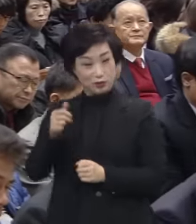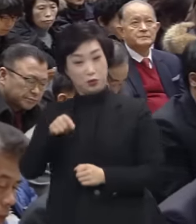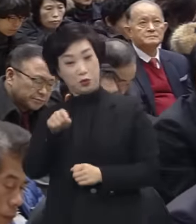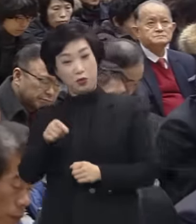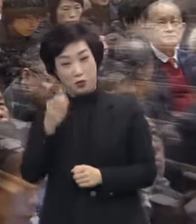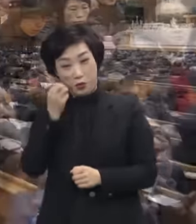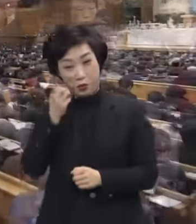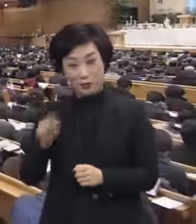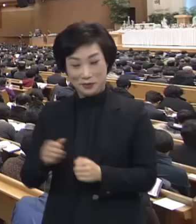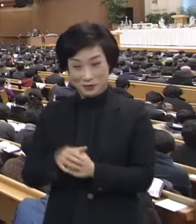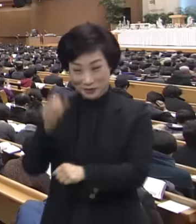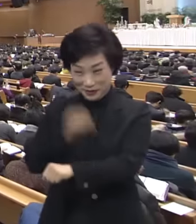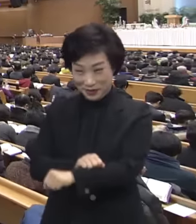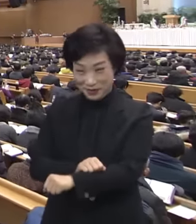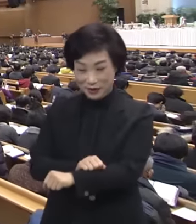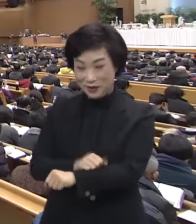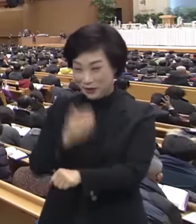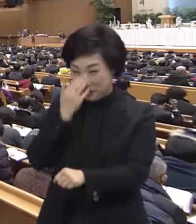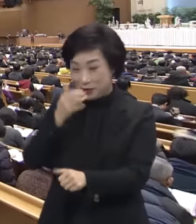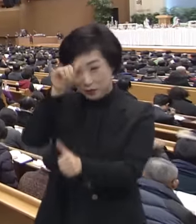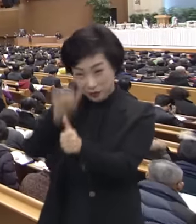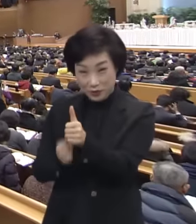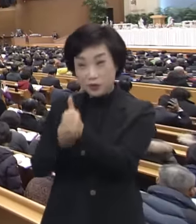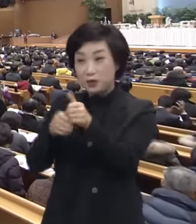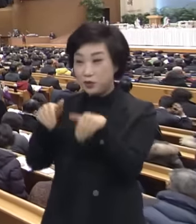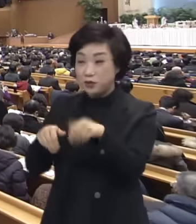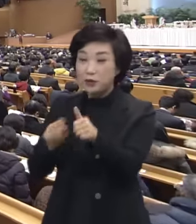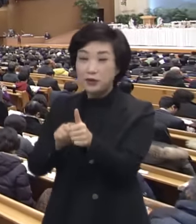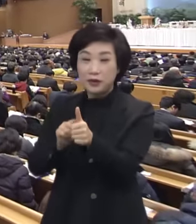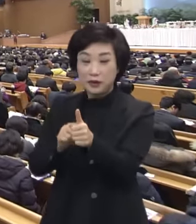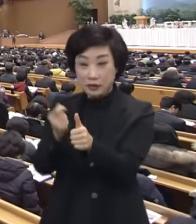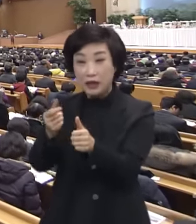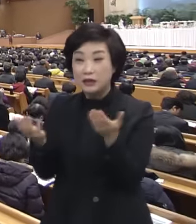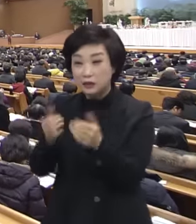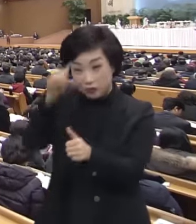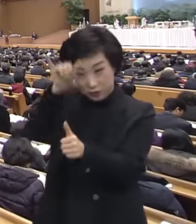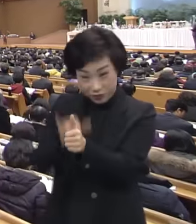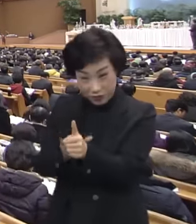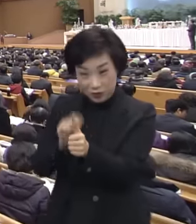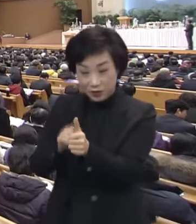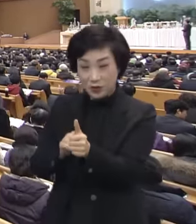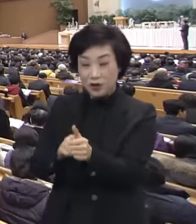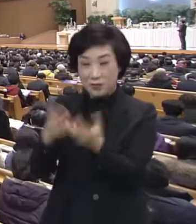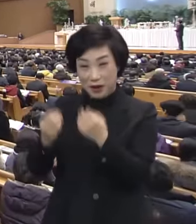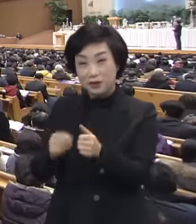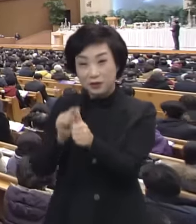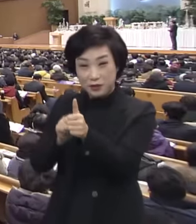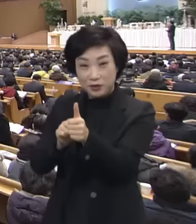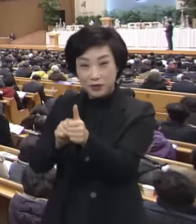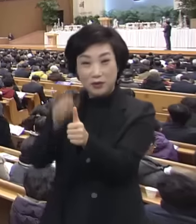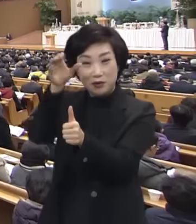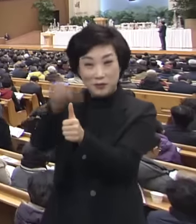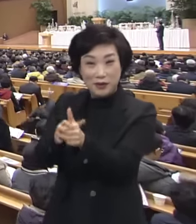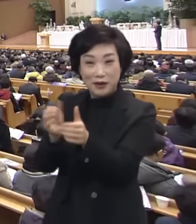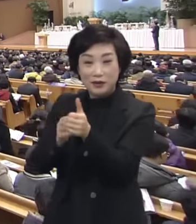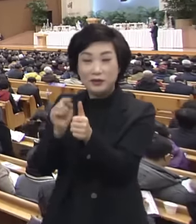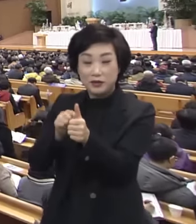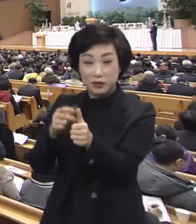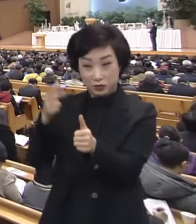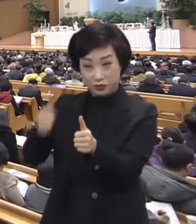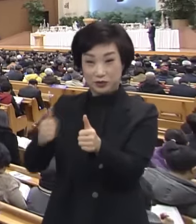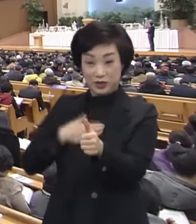이르되 잘하였도다 착하고 충성된 종아 네가 작은 일에 충성하였음에 내가 많은 것으로 네게 맡기리니